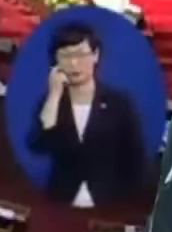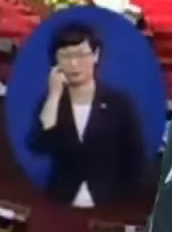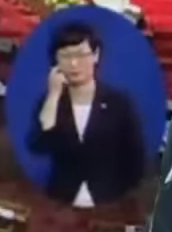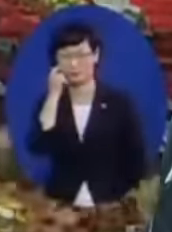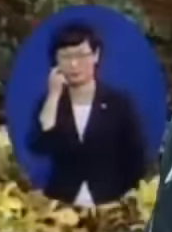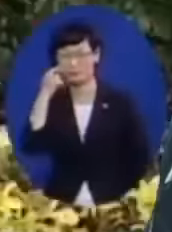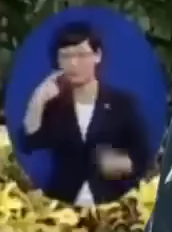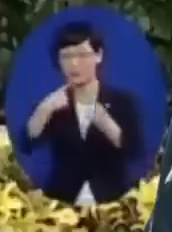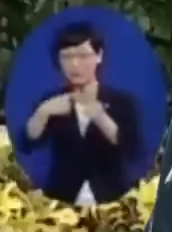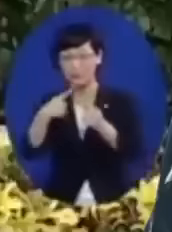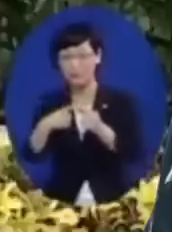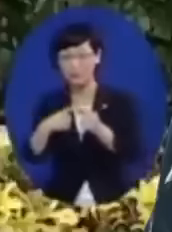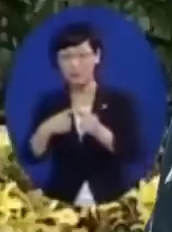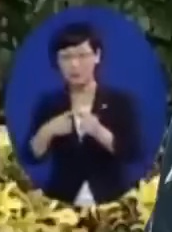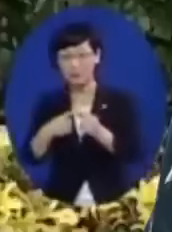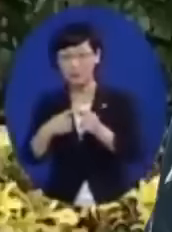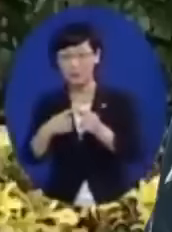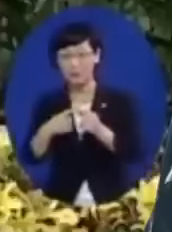첫째로